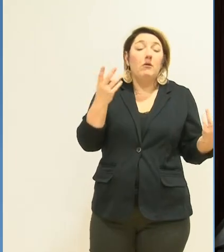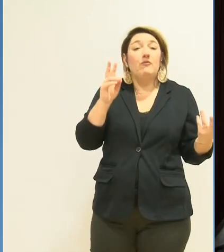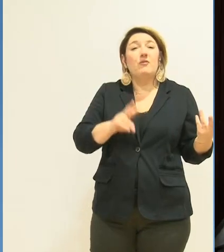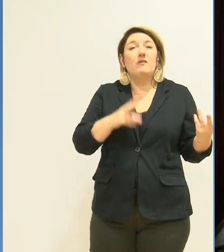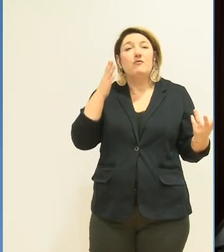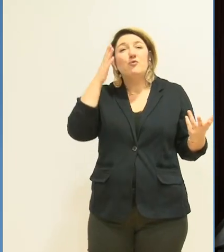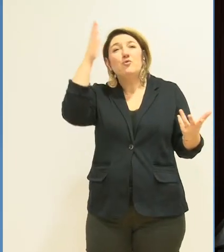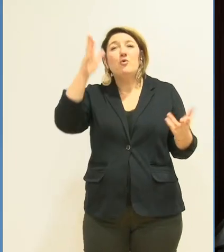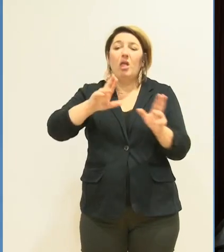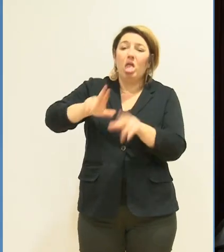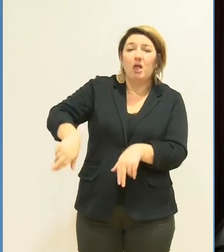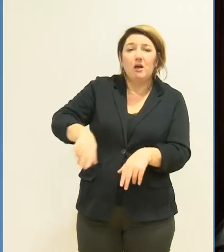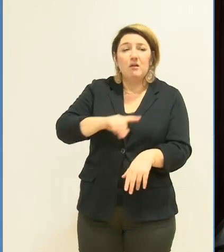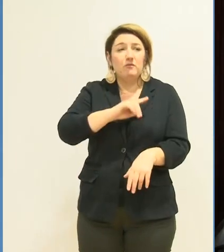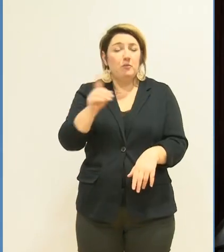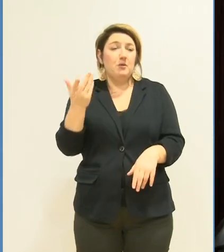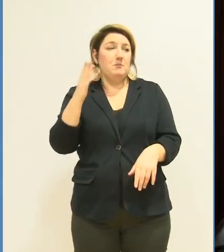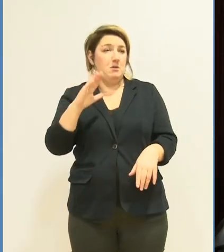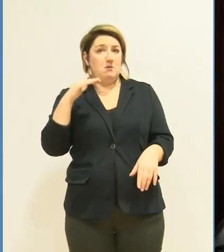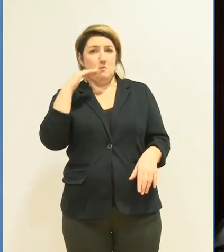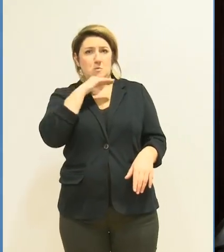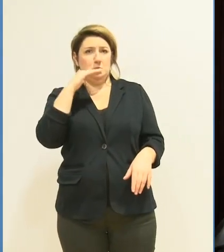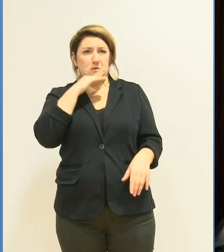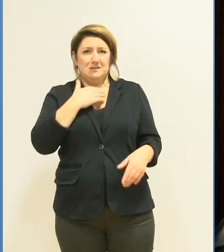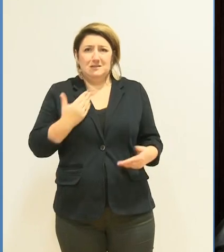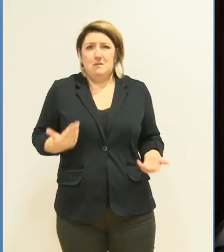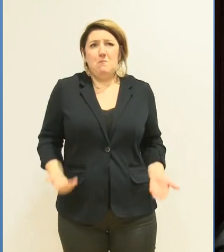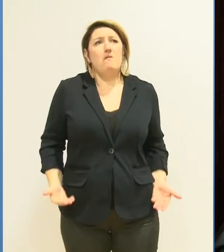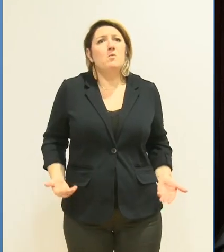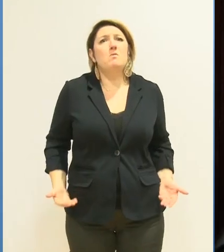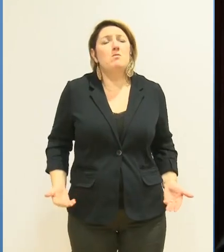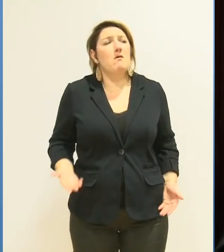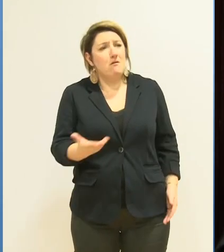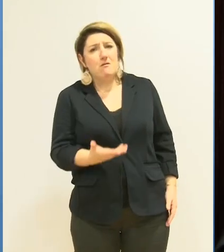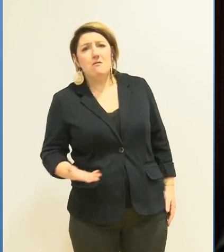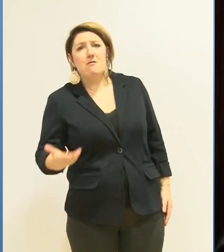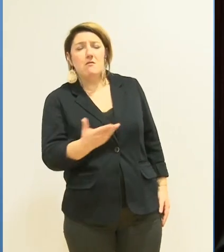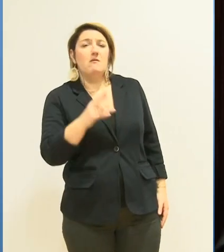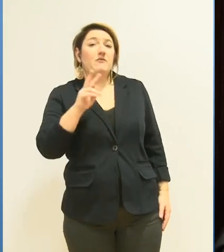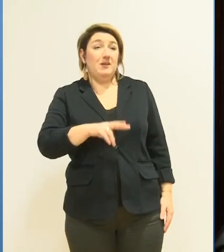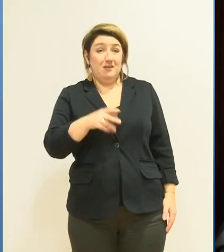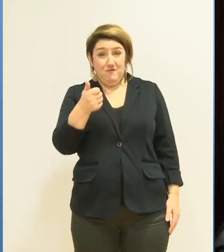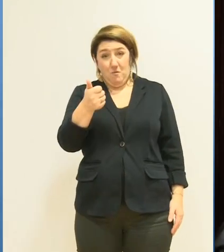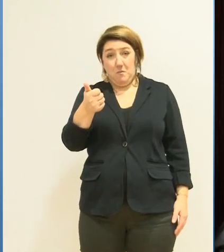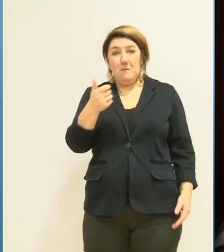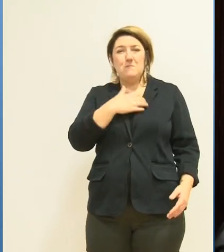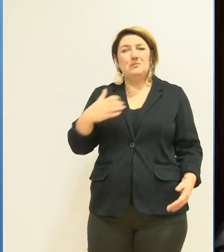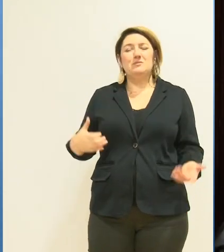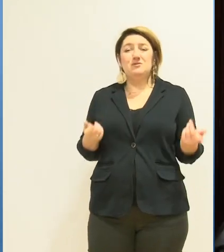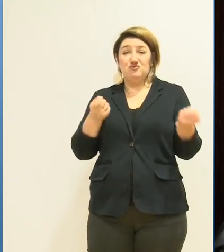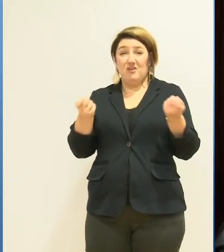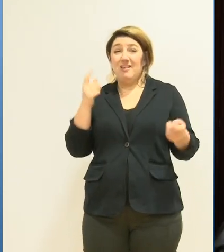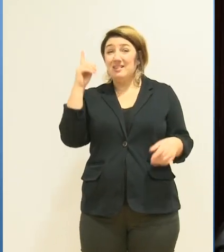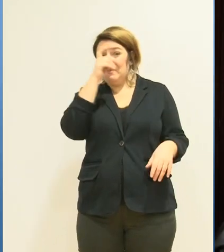et je crois que c'est là une des uns des aspects de votre difficulté de gestion municipale